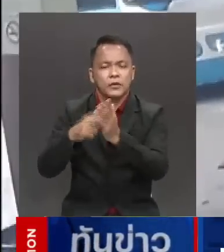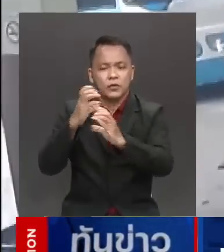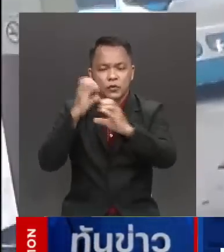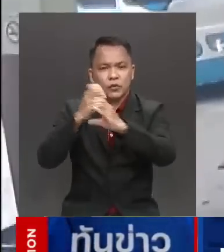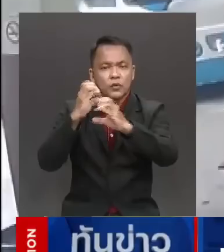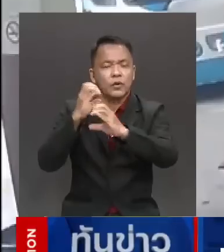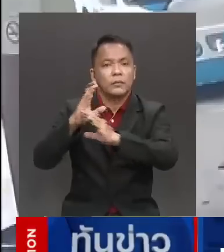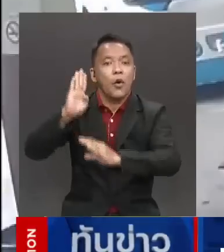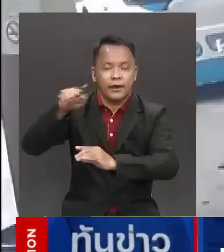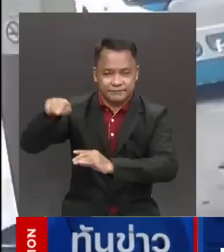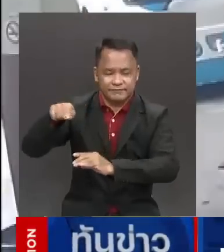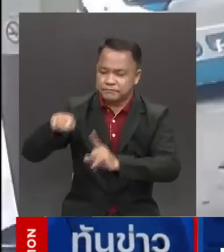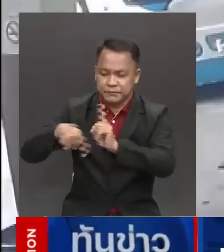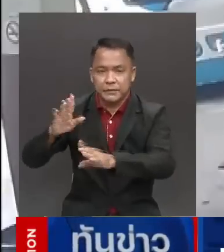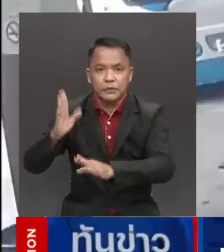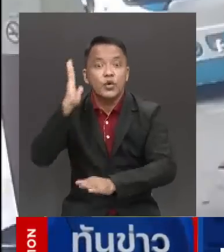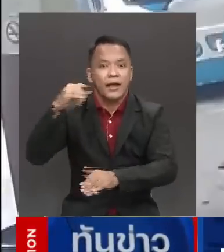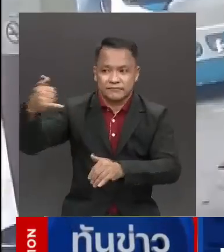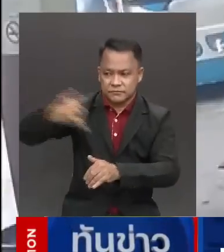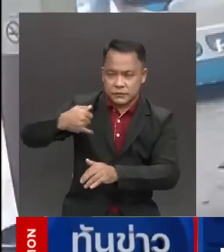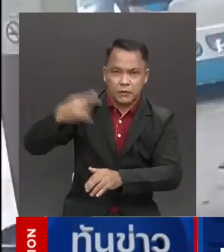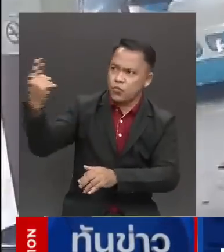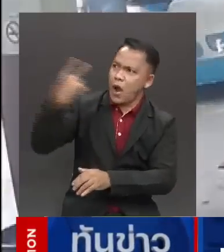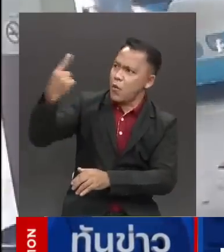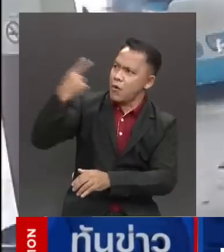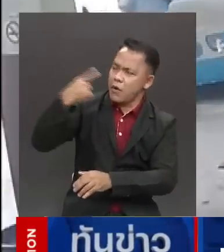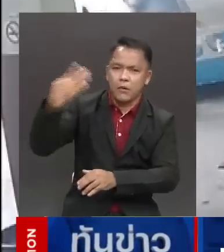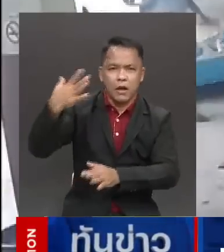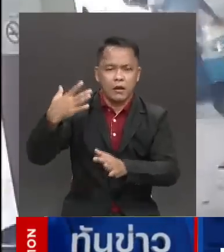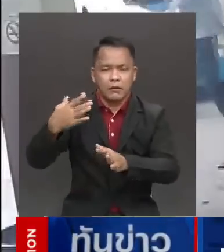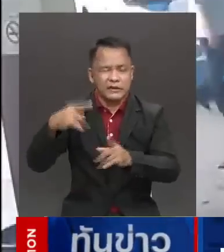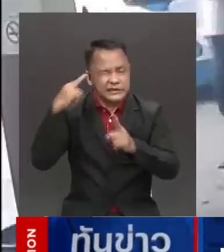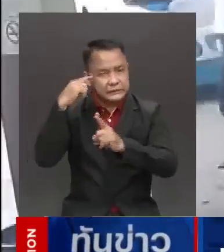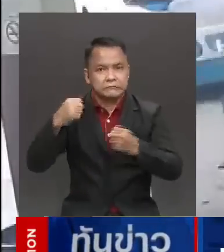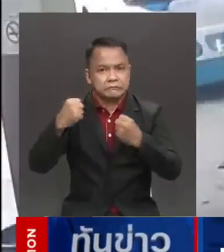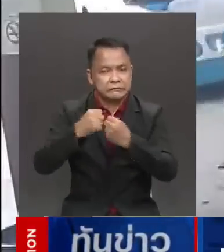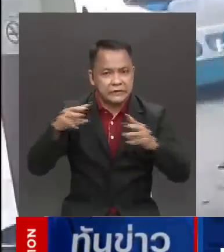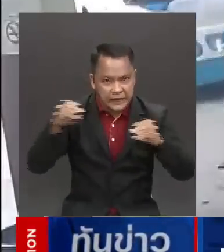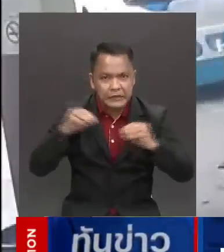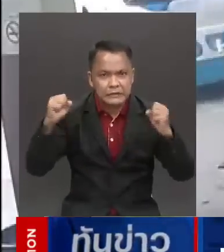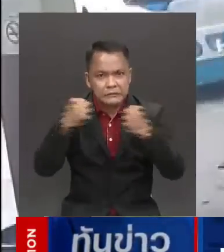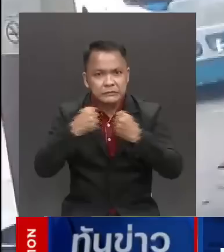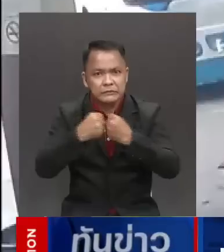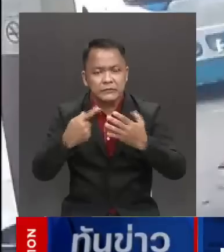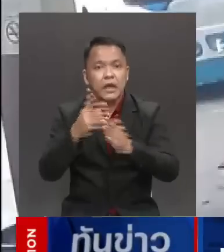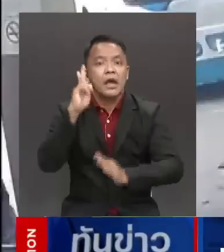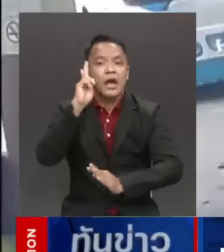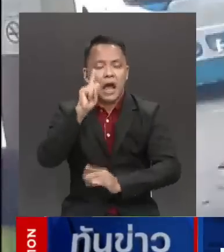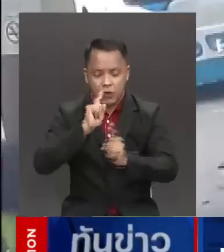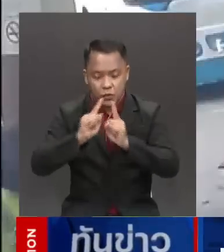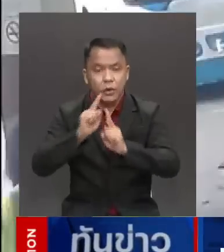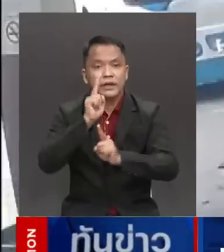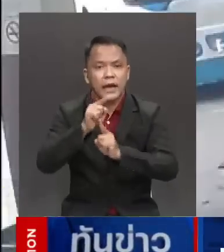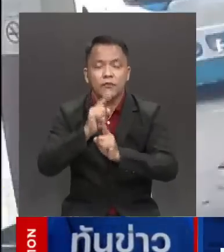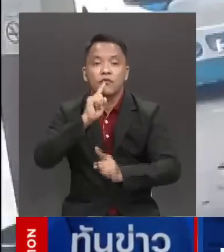ารเอกชนแห่งหนึ่งแต่ถูกชายในคลิปตามข่มขู่คุกคามเกือบจะลงไม้ลงมือกันแล้วนะคะทีมข่าวไปพูดคุย